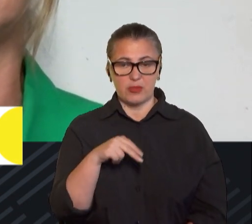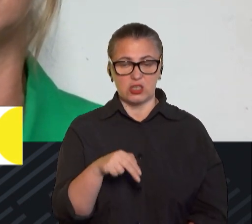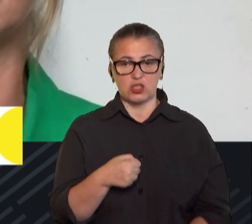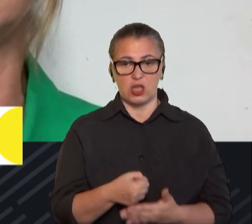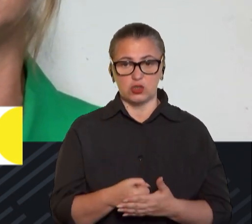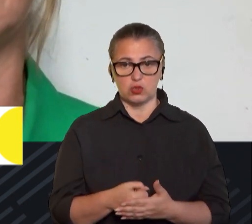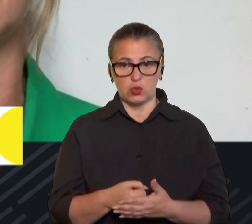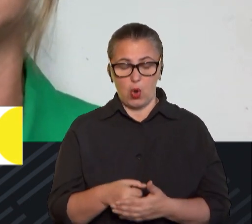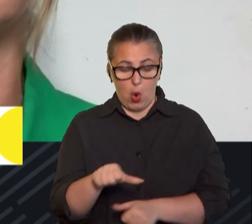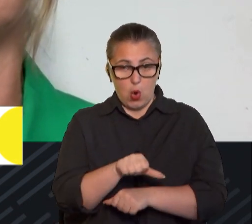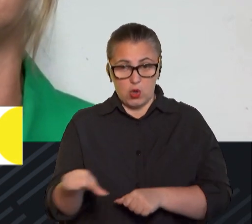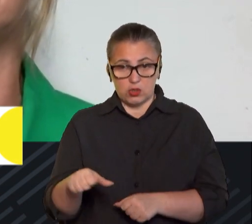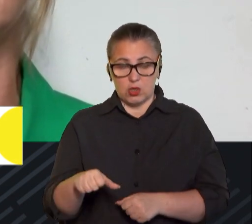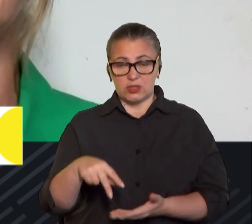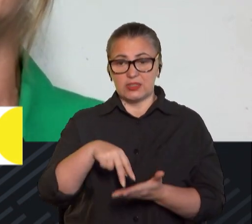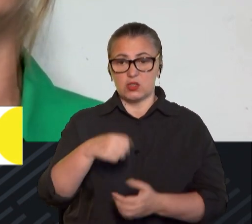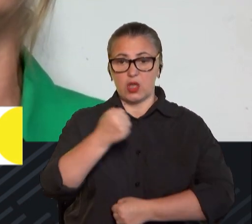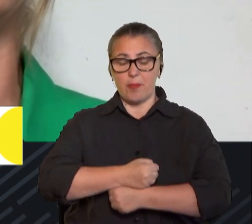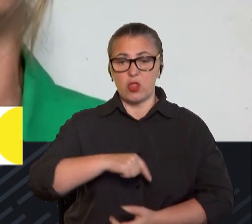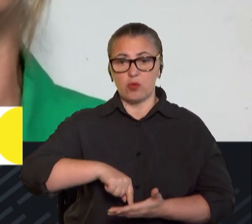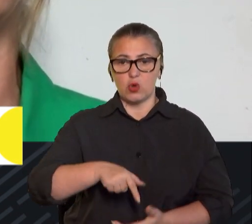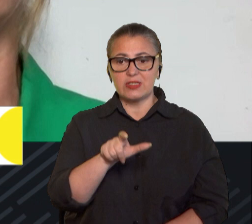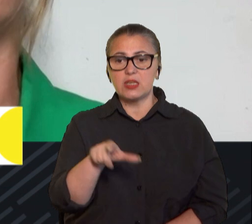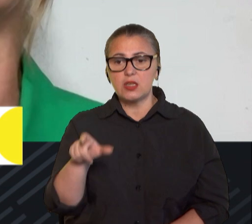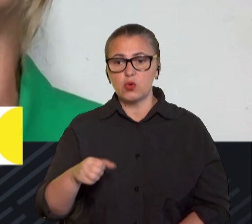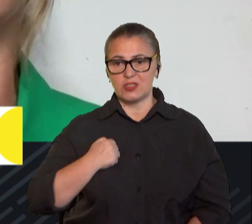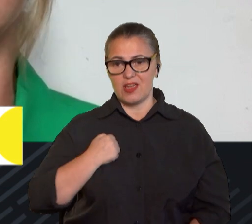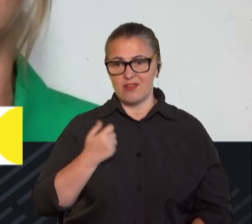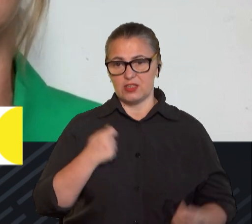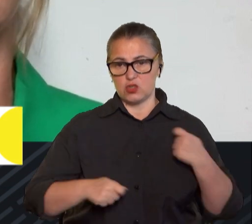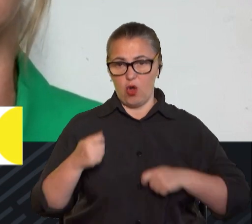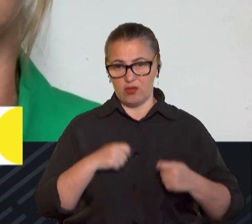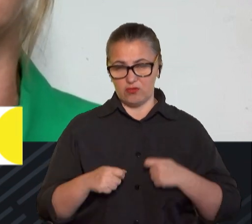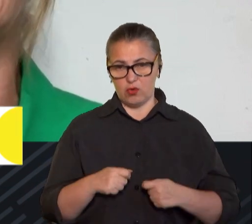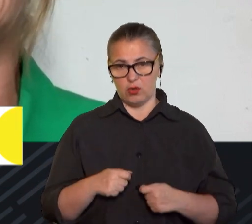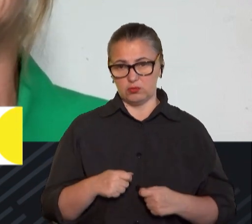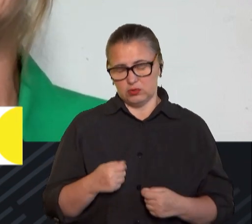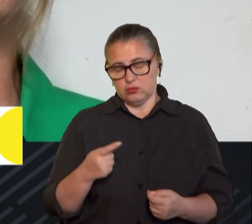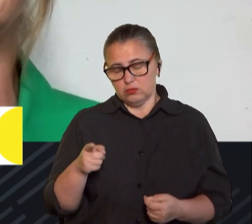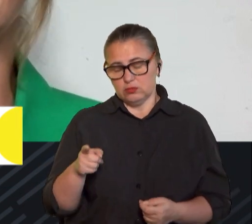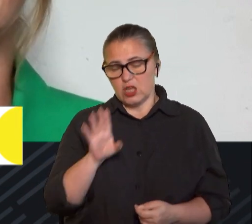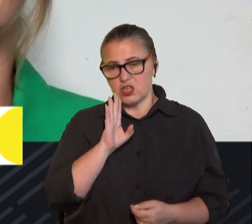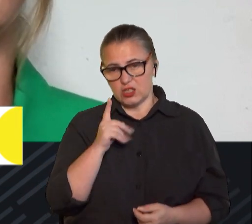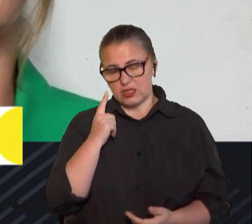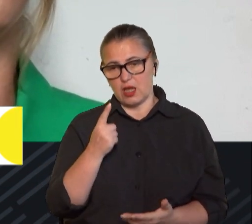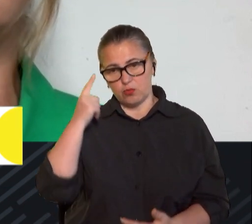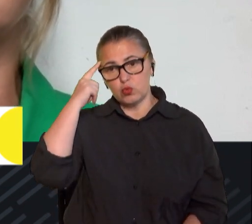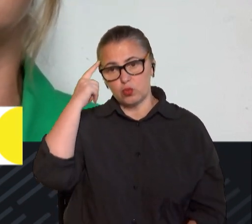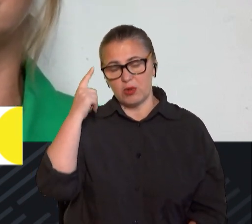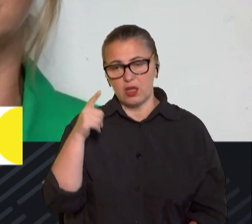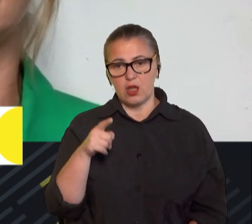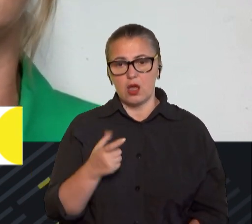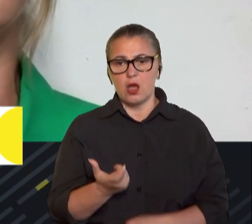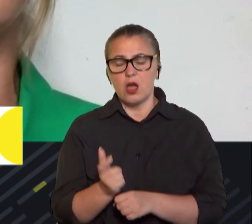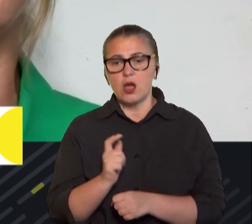до перетину кордону, де стояли також блокпости, і люди в військовій формі, їй вона здалася військовою. І її